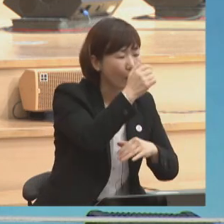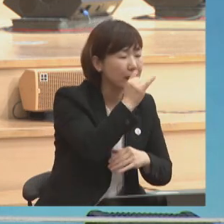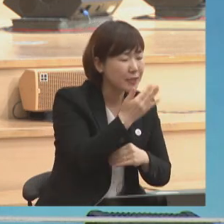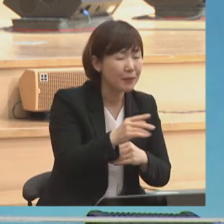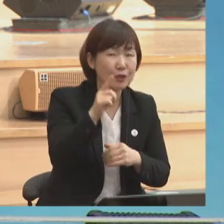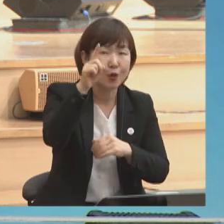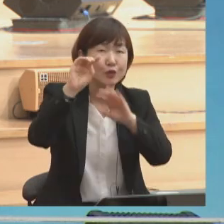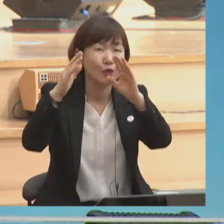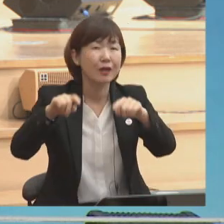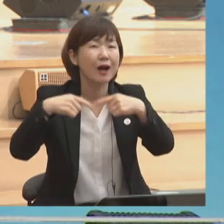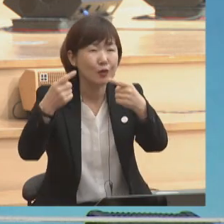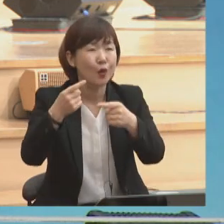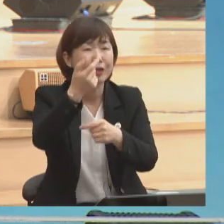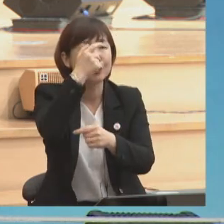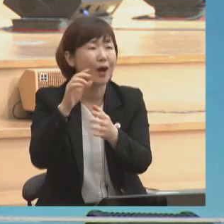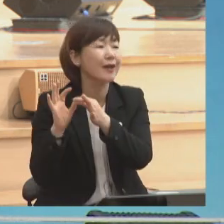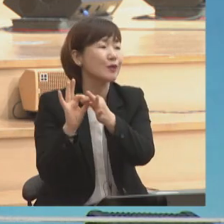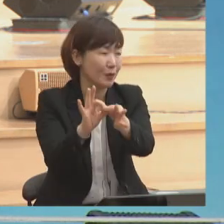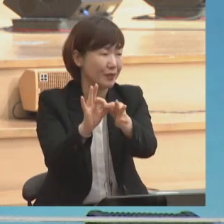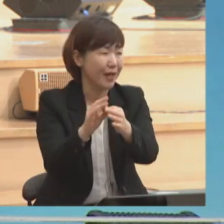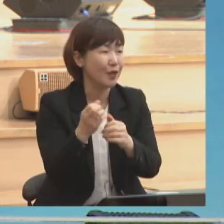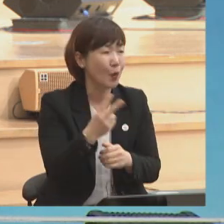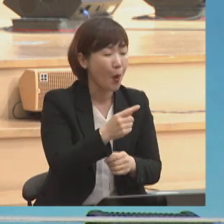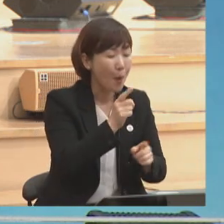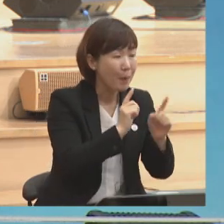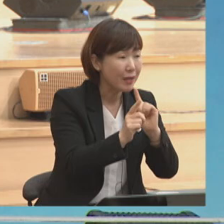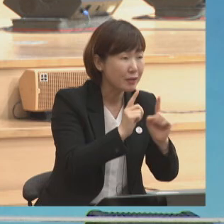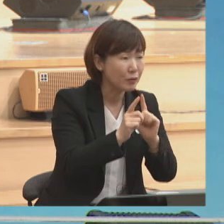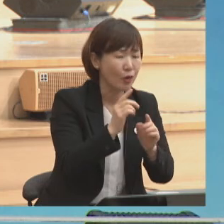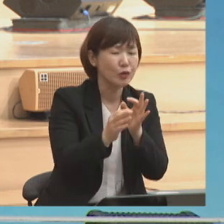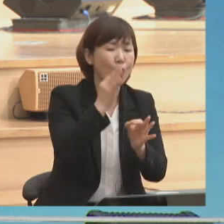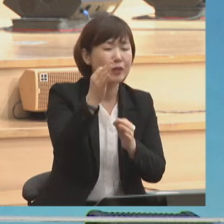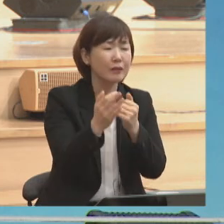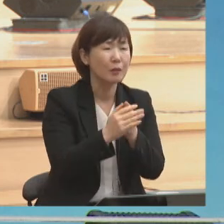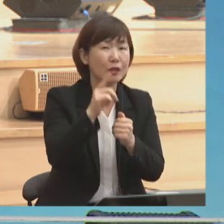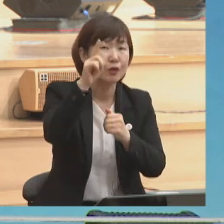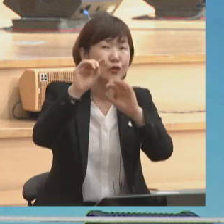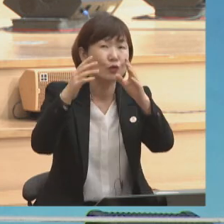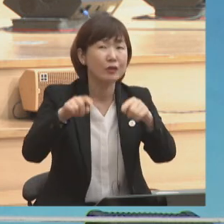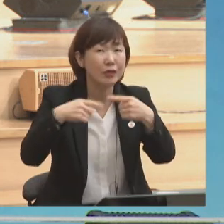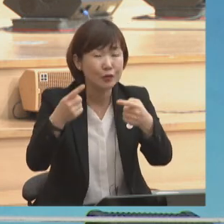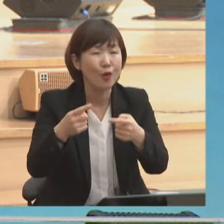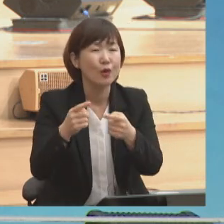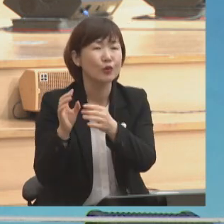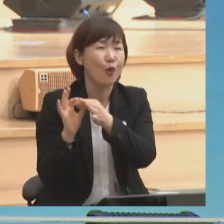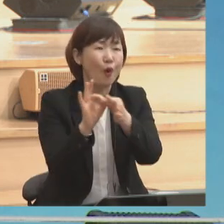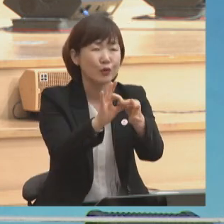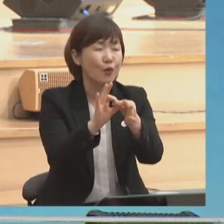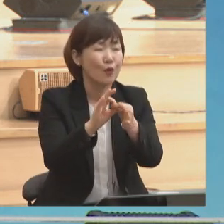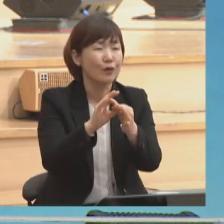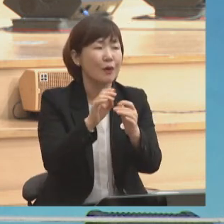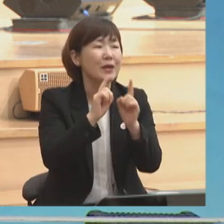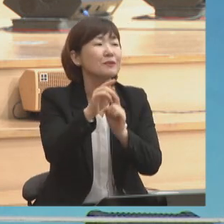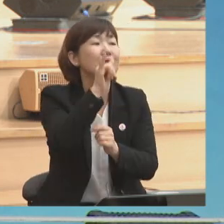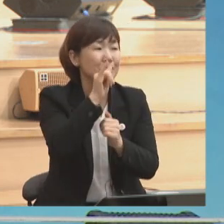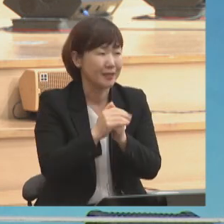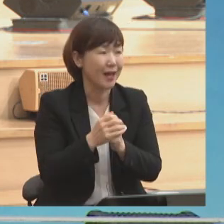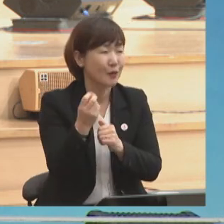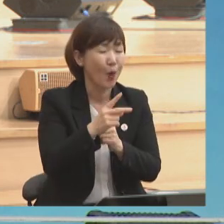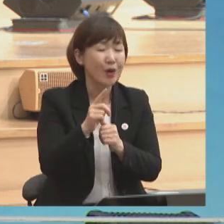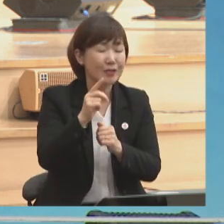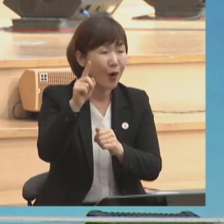계속되어지죠. 말씀은 영원하기 때문에 천국에도 있을 것입니다. 또 우리는 주님과 천국에서 더